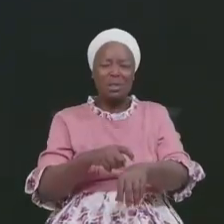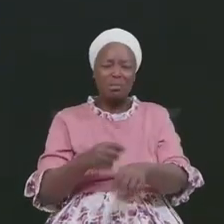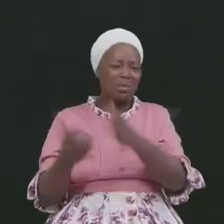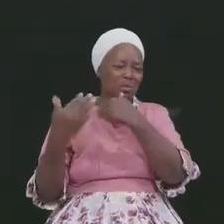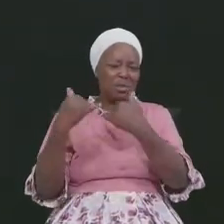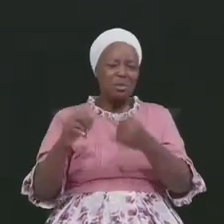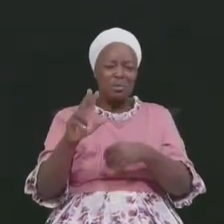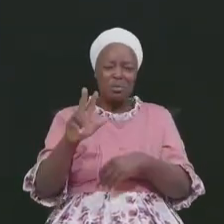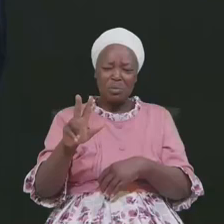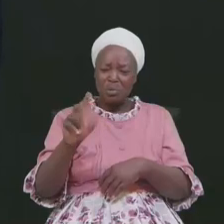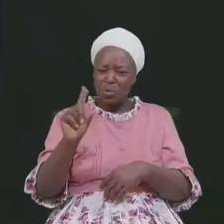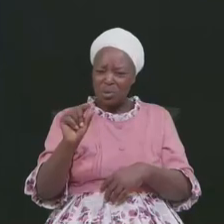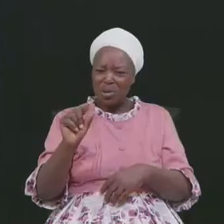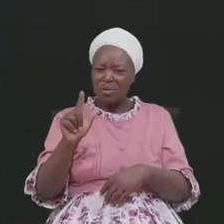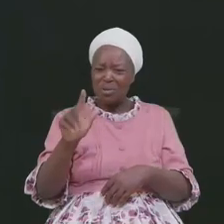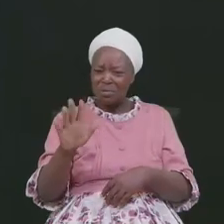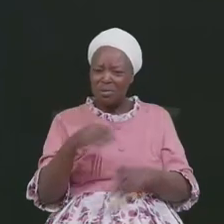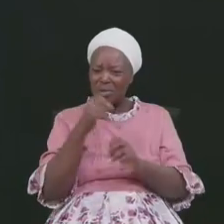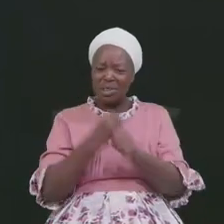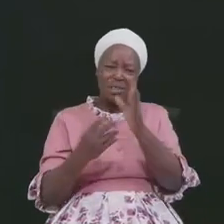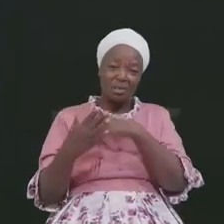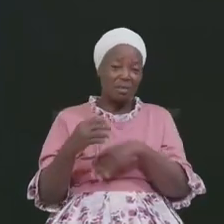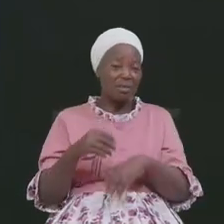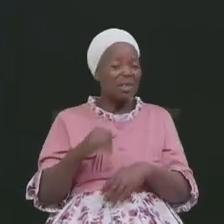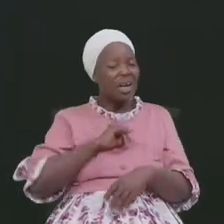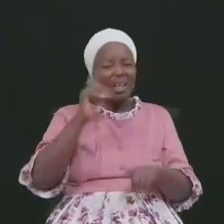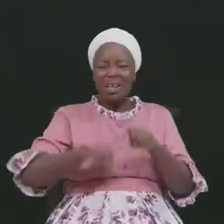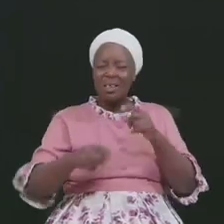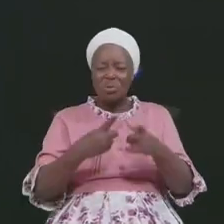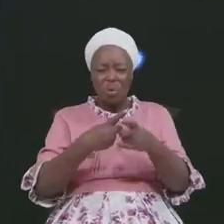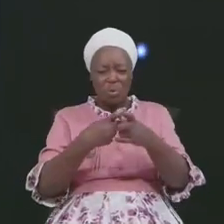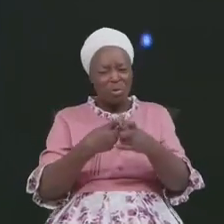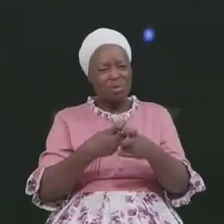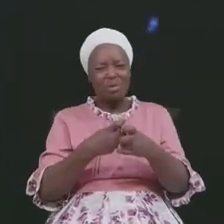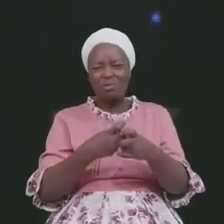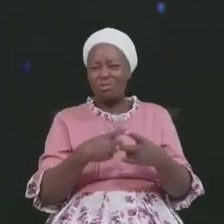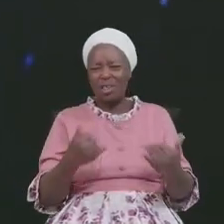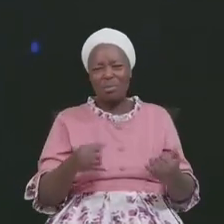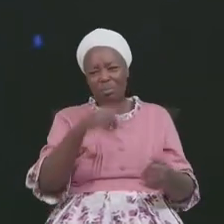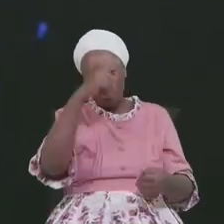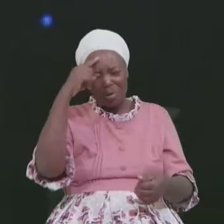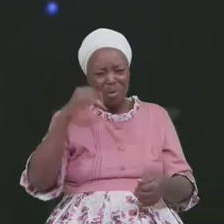On ne peut plus courir maintenant comme on courait il y a 25 ans. Hein. Pourquoi, monsieur?